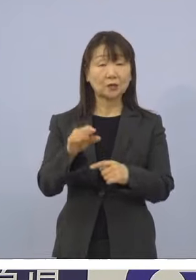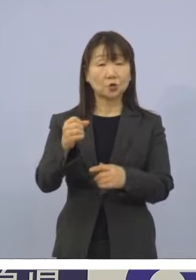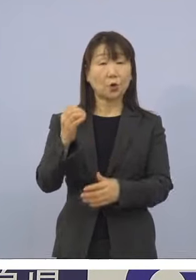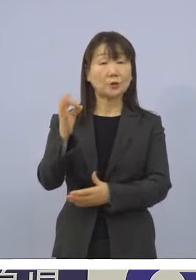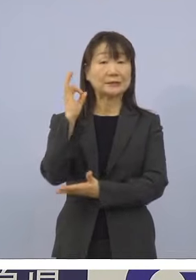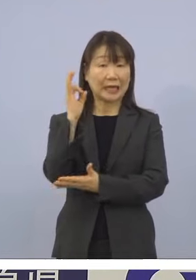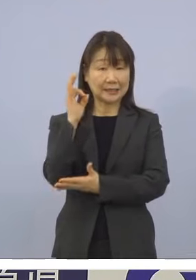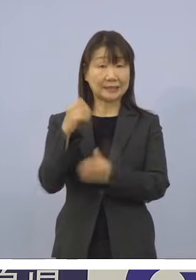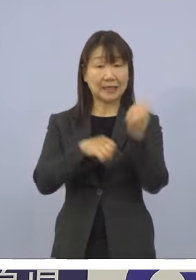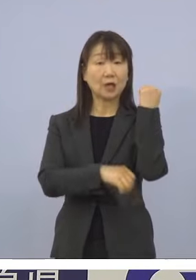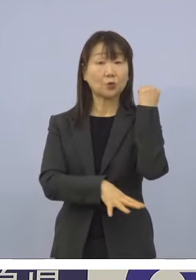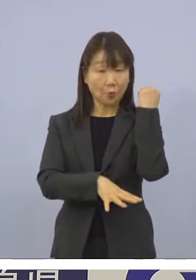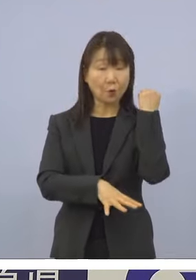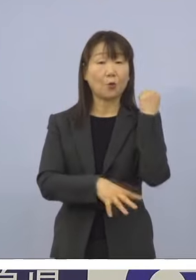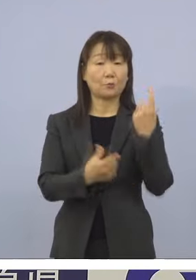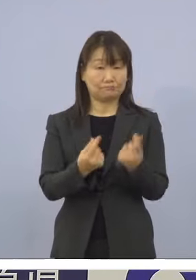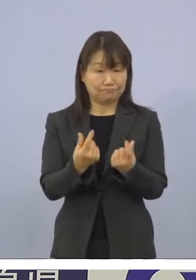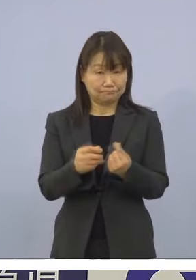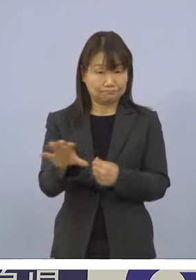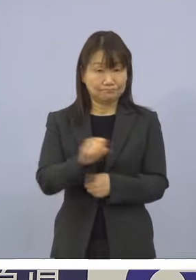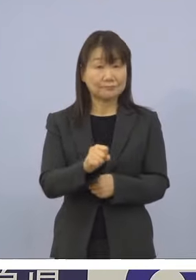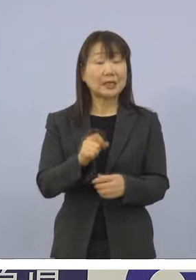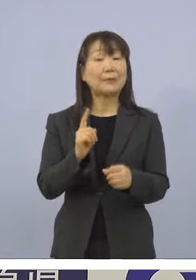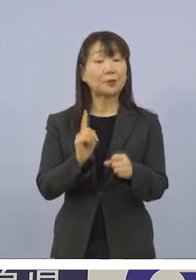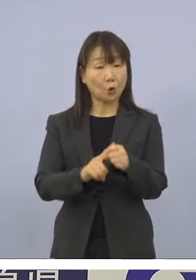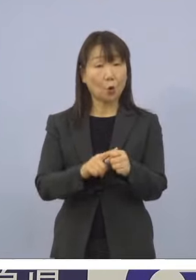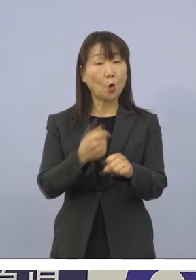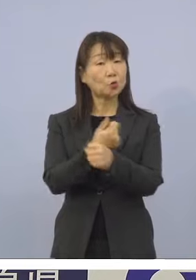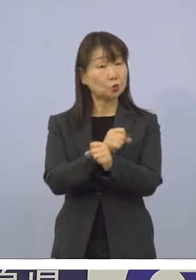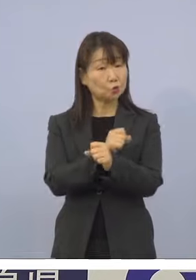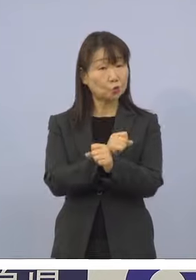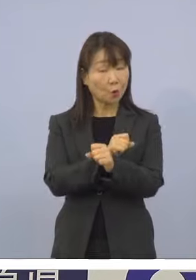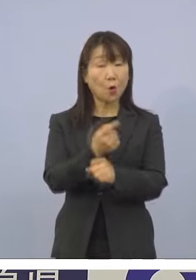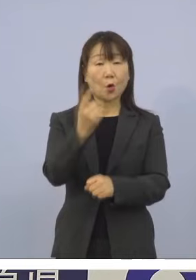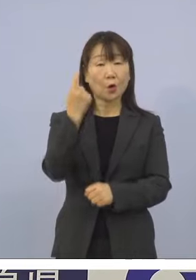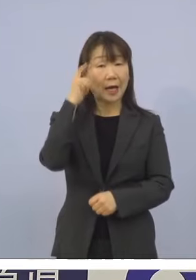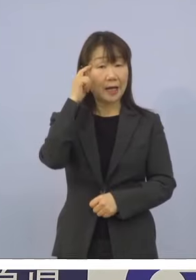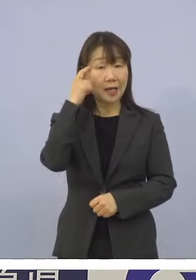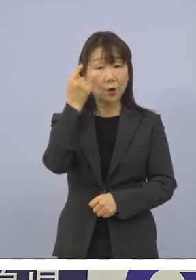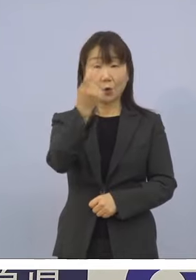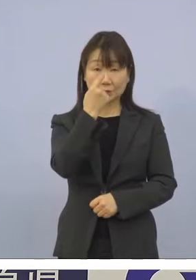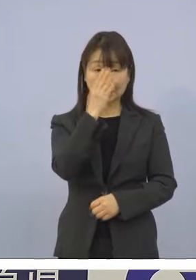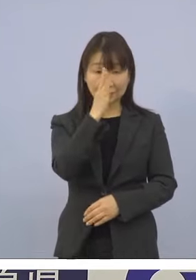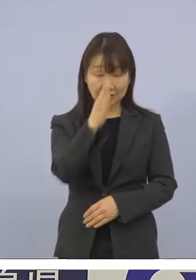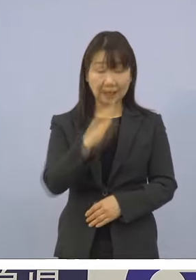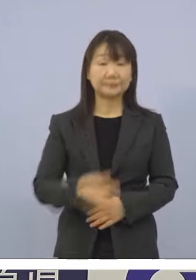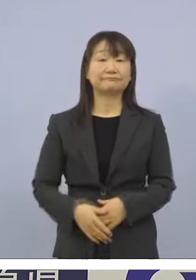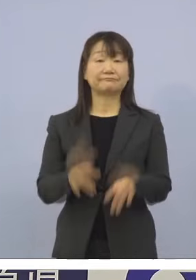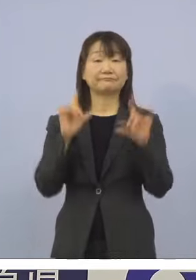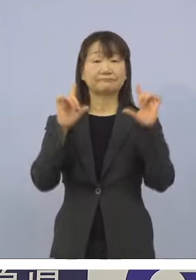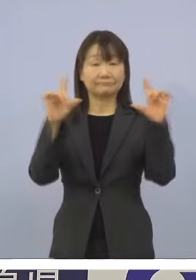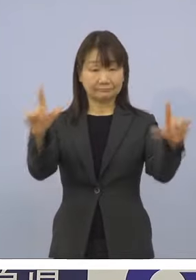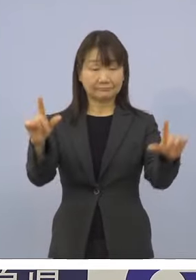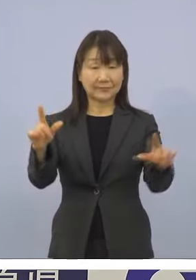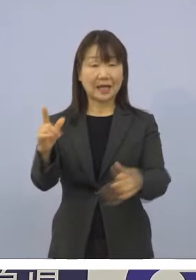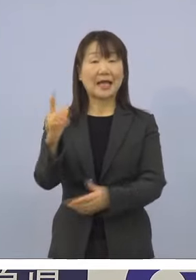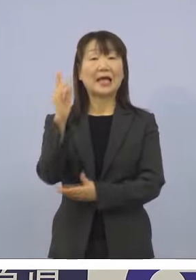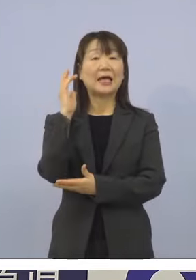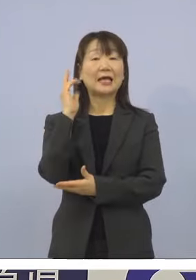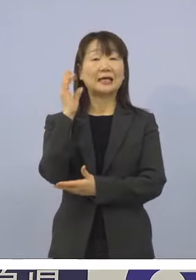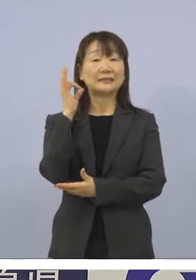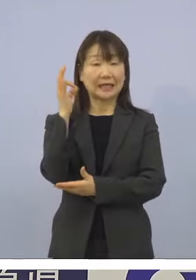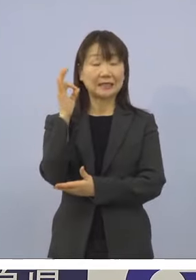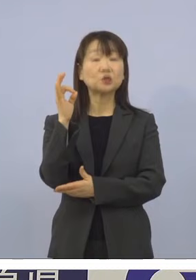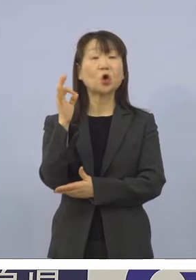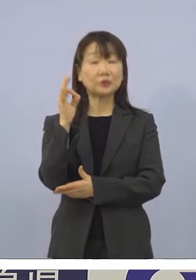保運営していくためにはどのようなその工夫などをしていくのか考えを教えてください。 まあ、財政調整基金というのはですね、や